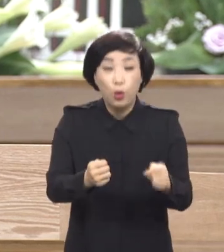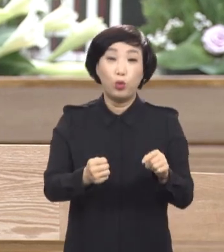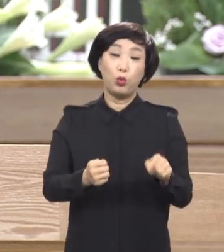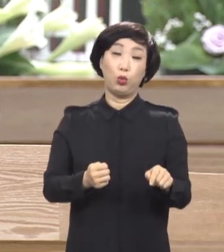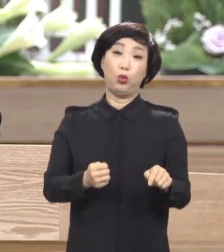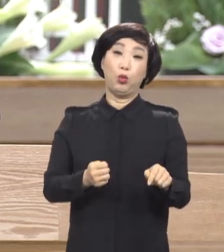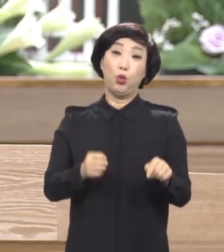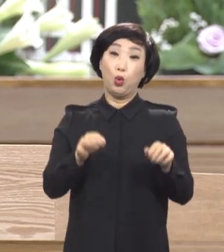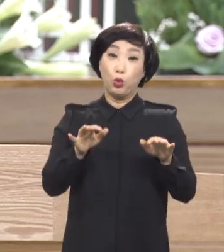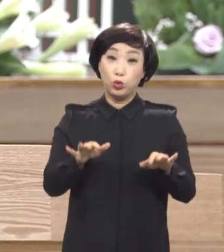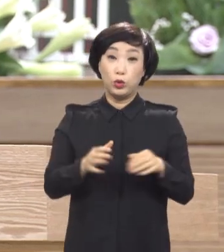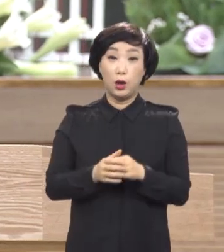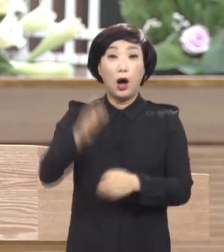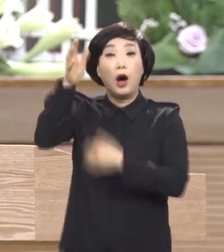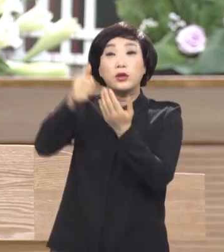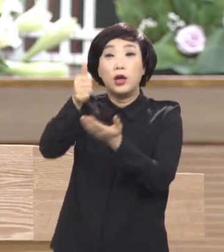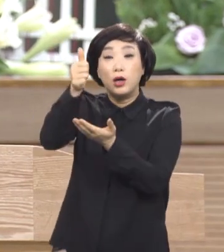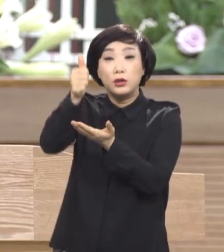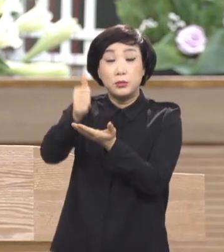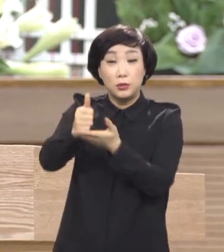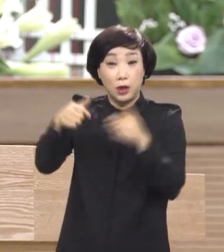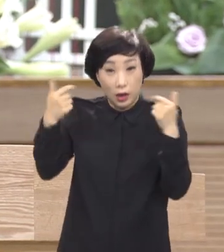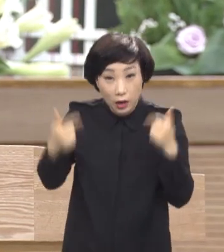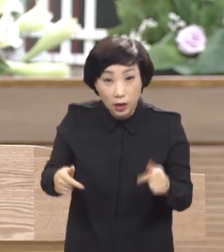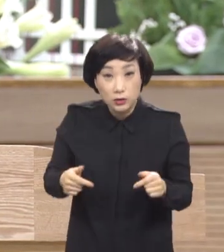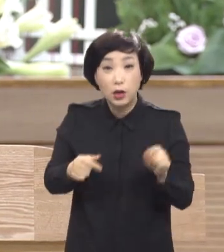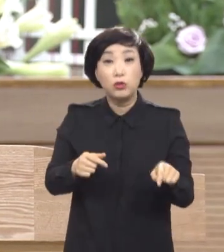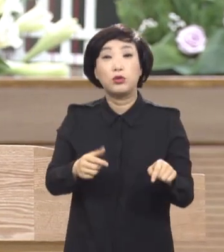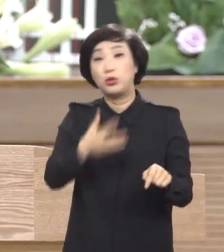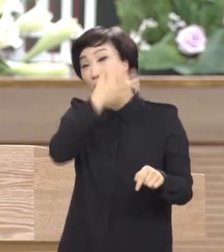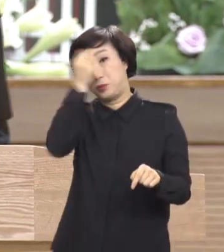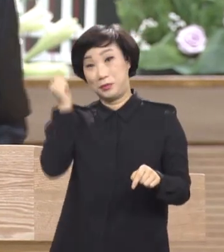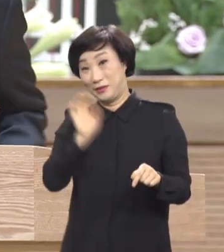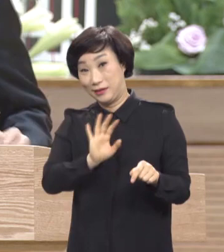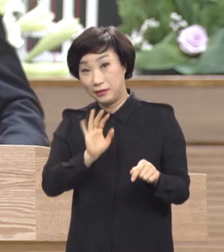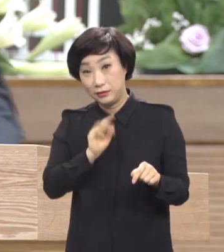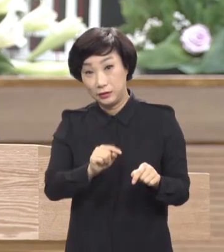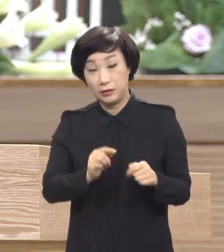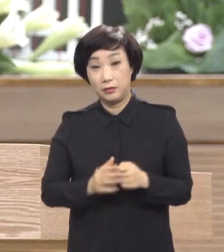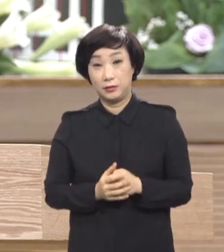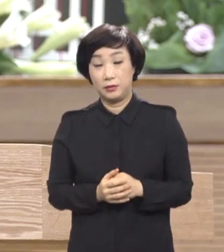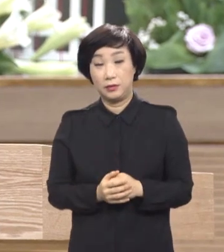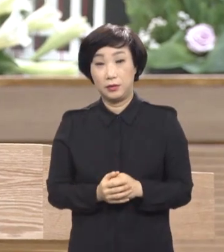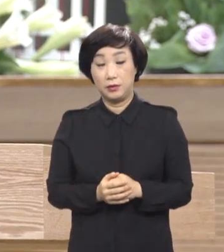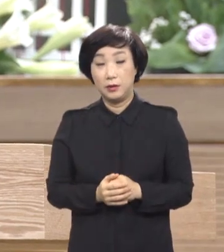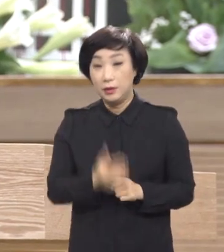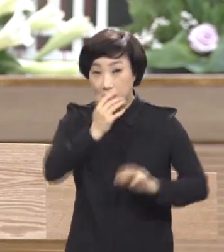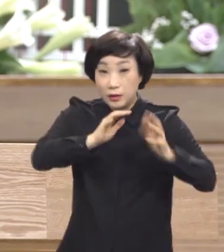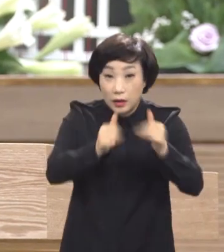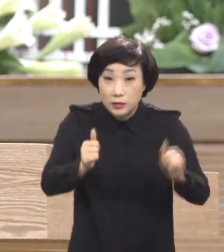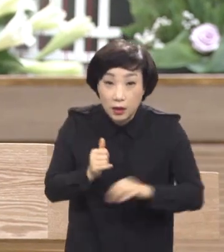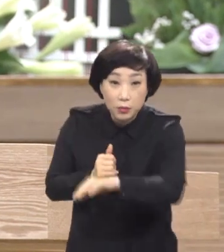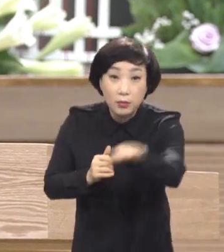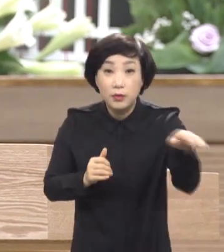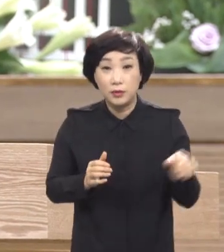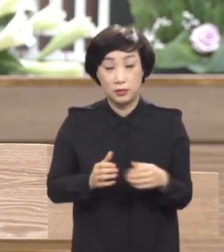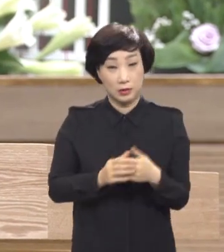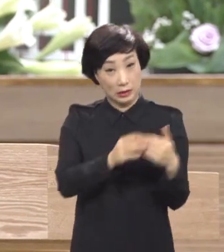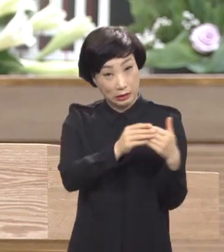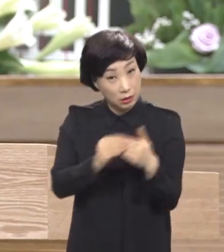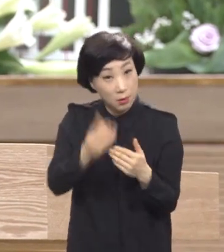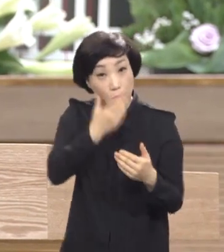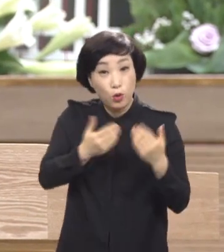하나님은 언제든지 버리지 않냐 하시고 그들을 세우시며